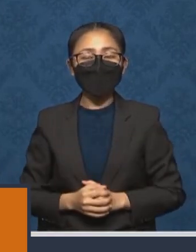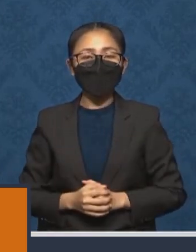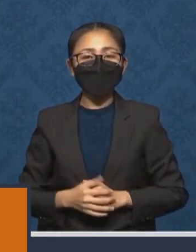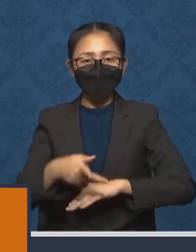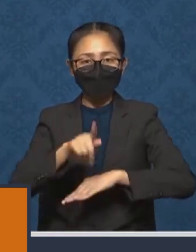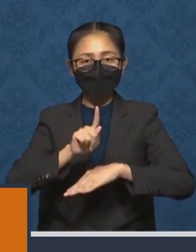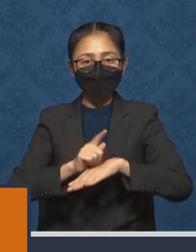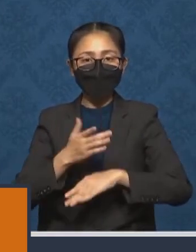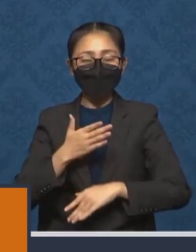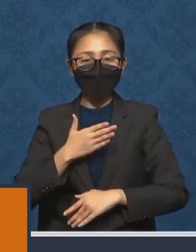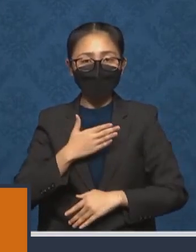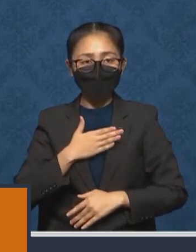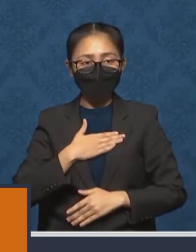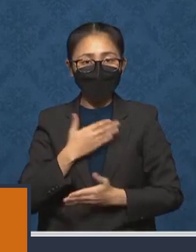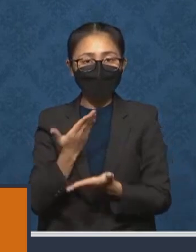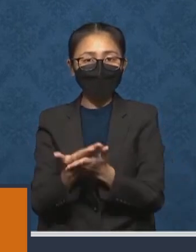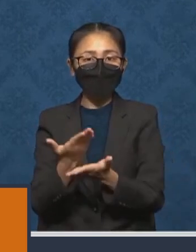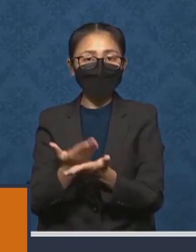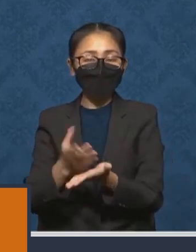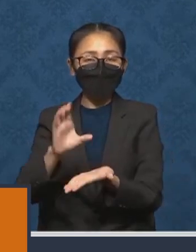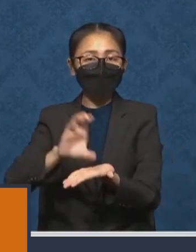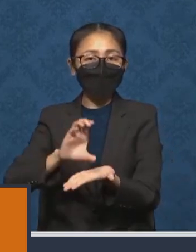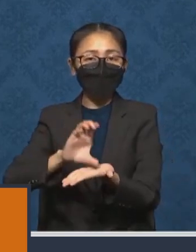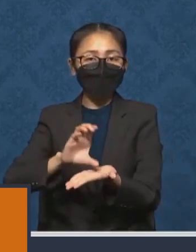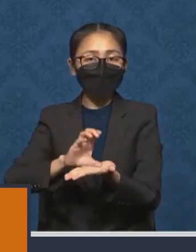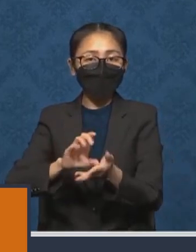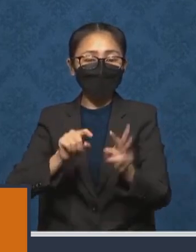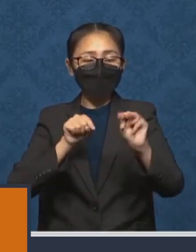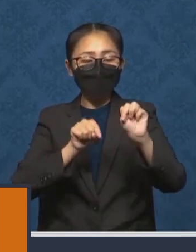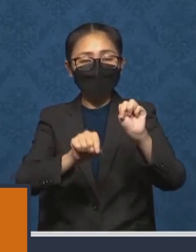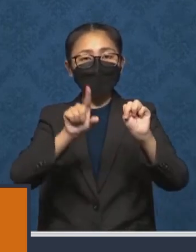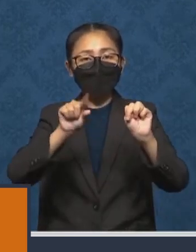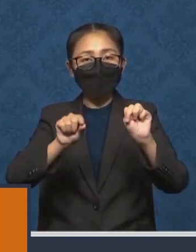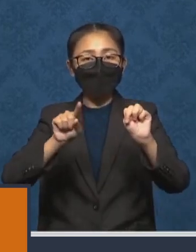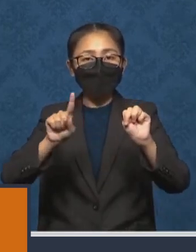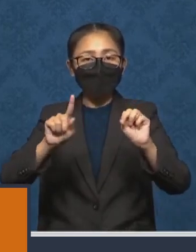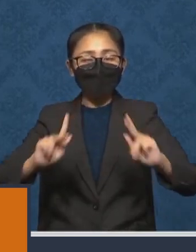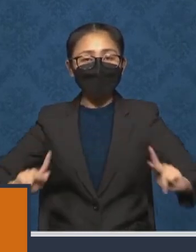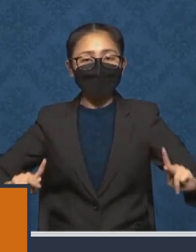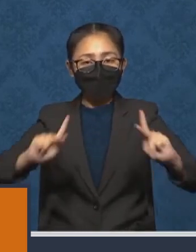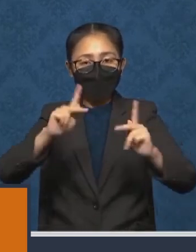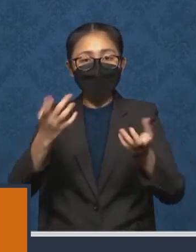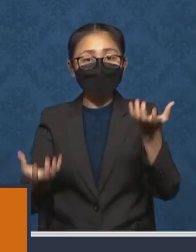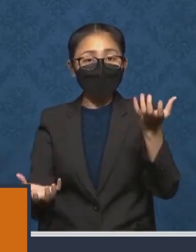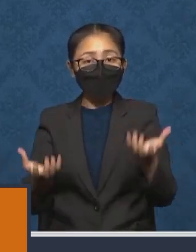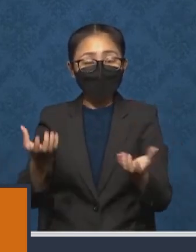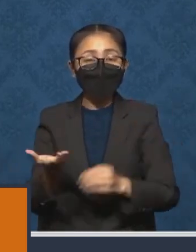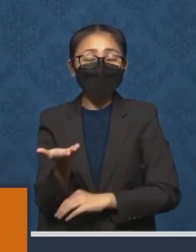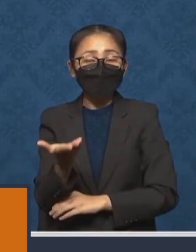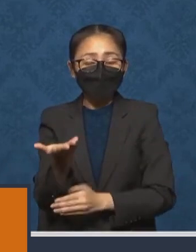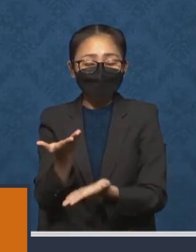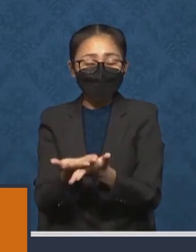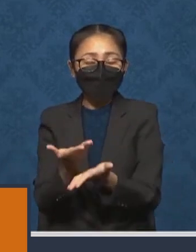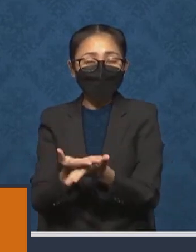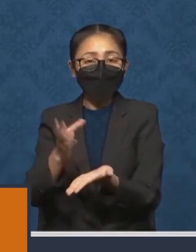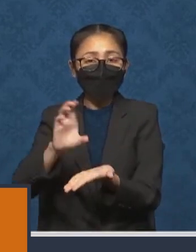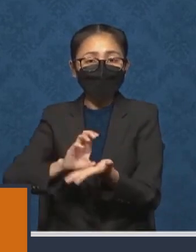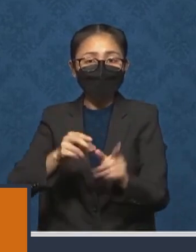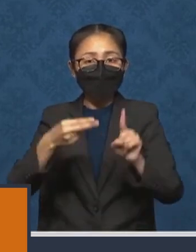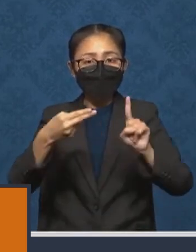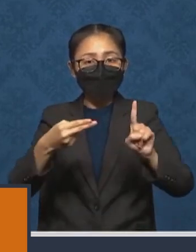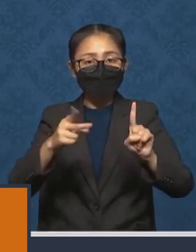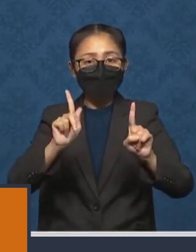ผมได้แปรยติปรับลดงบประมาณในส่วนของมาตรา21กระทรวงยุติธรรมที่ได้ของงบประมาณมา